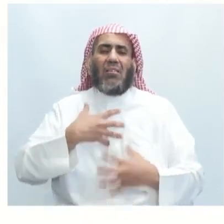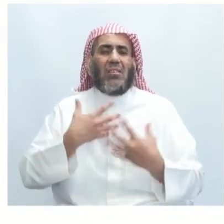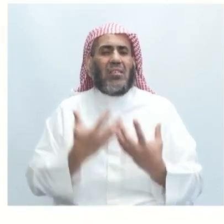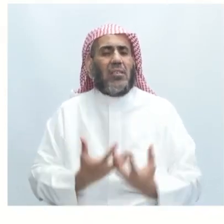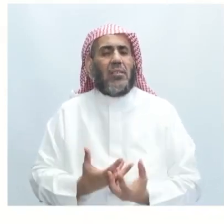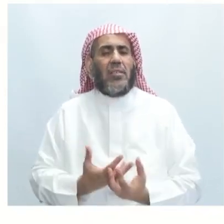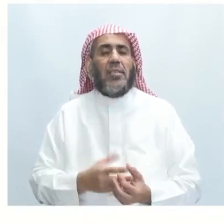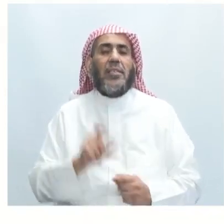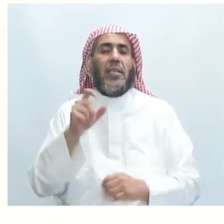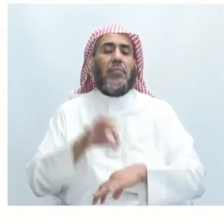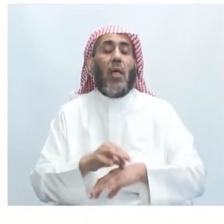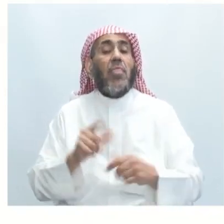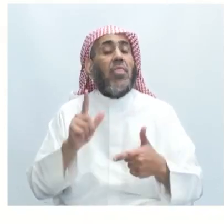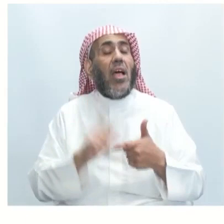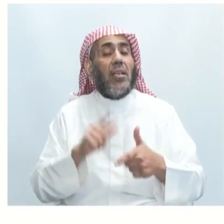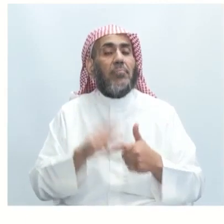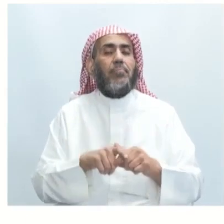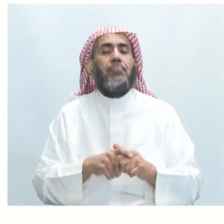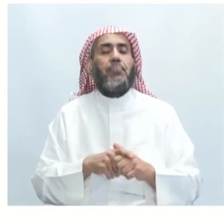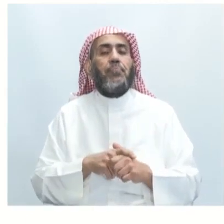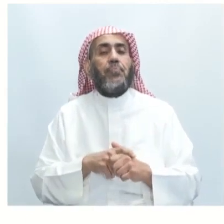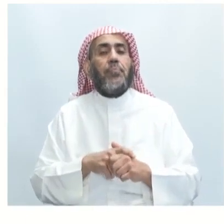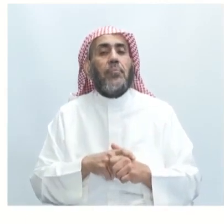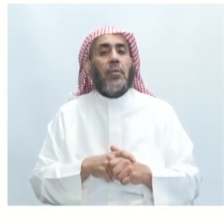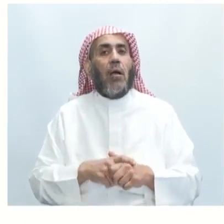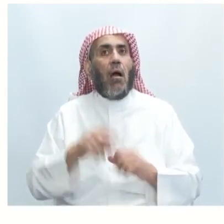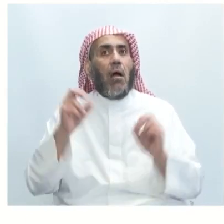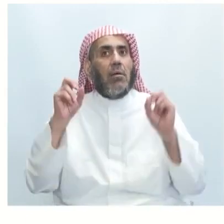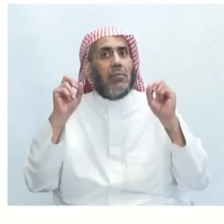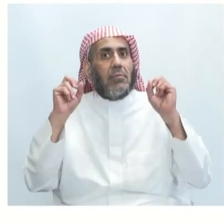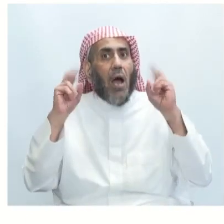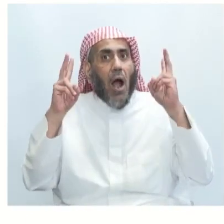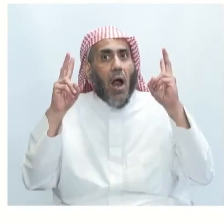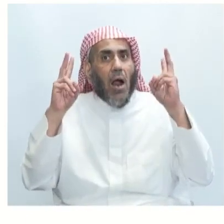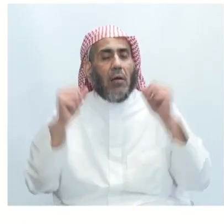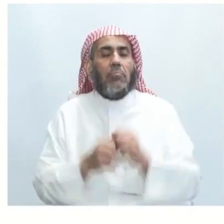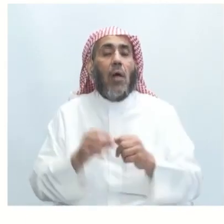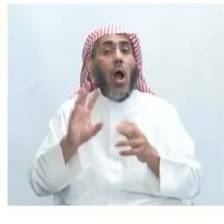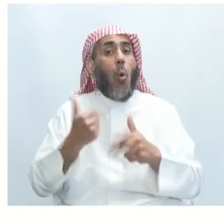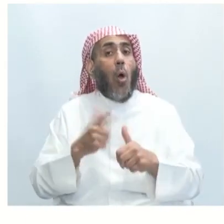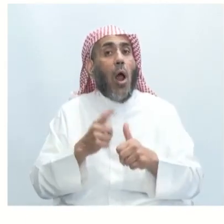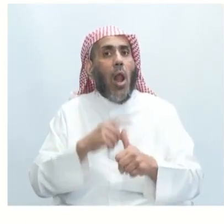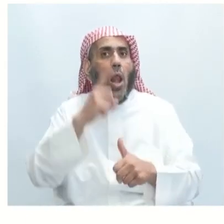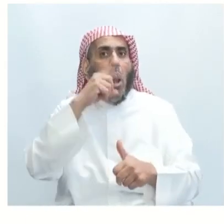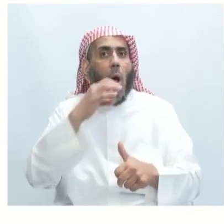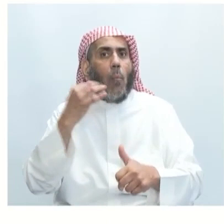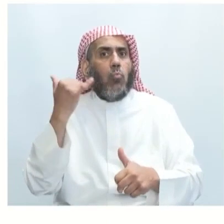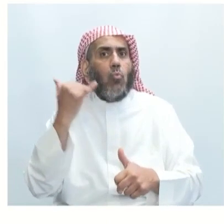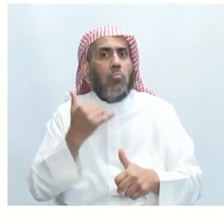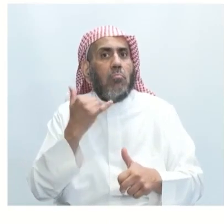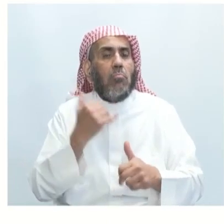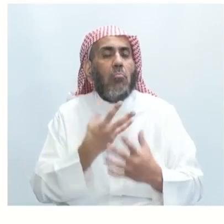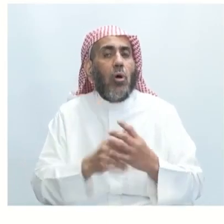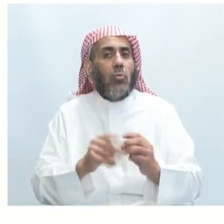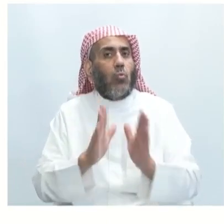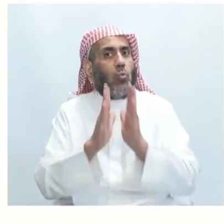عليها الانسان ثانيا الادراك اذا اولا قبل ذلك لابد ابنائي وبنات الطلاب